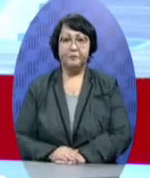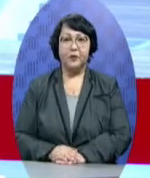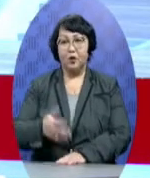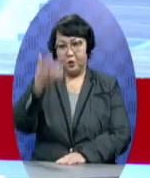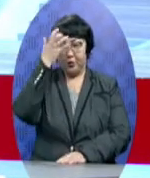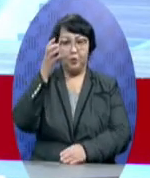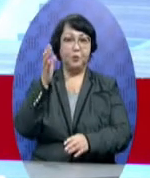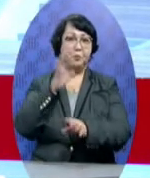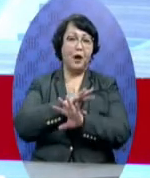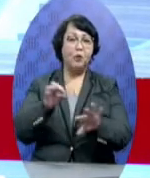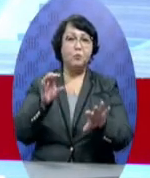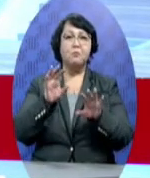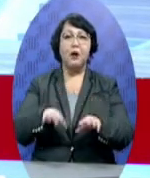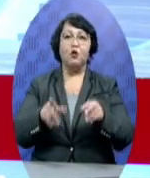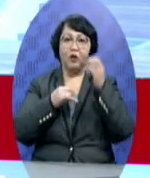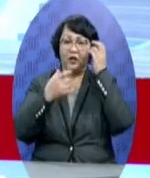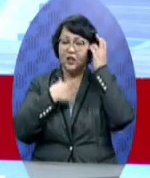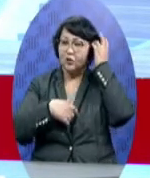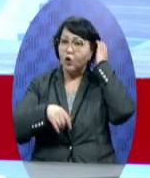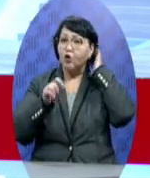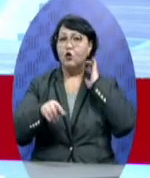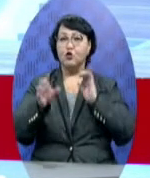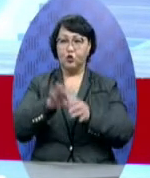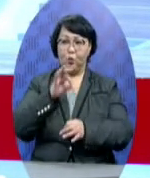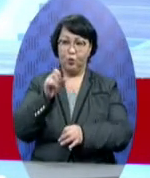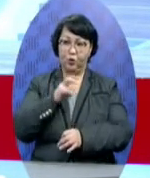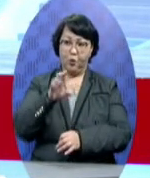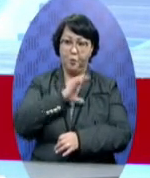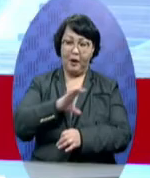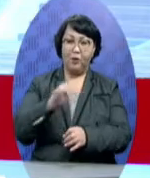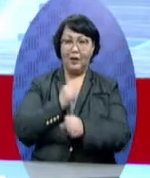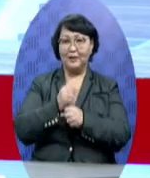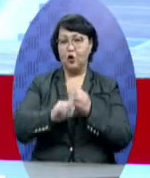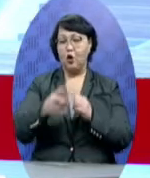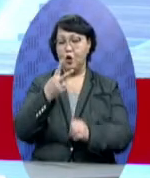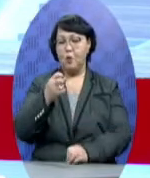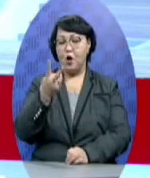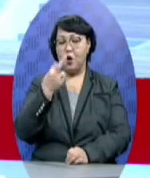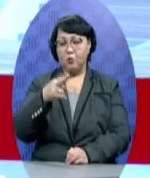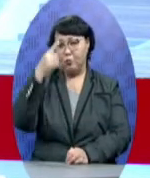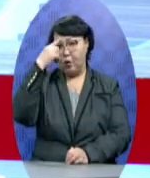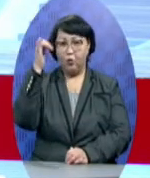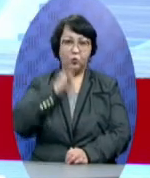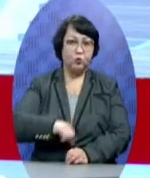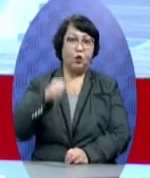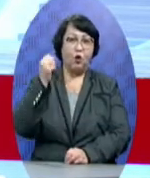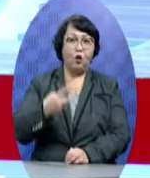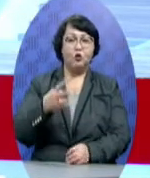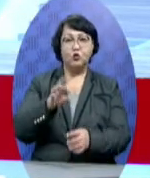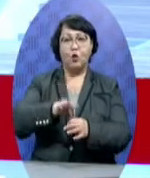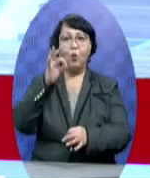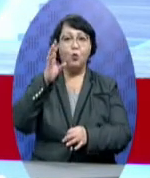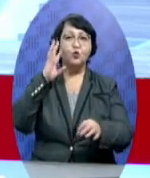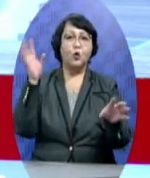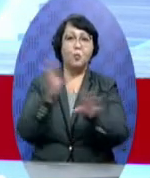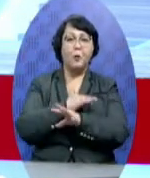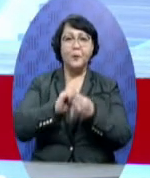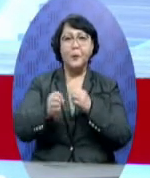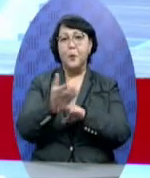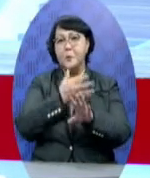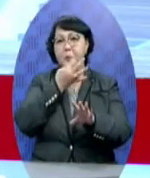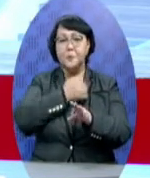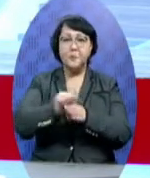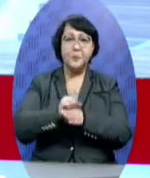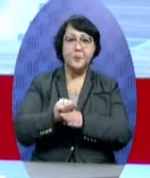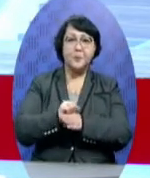Төрийн байгуулалтын байнгын хорооны гишүүд өнөөдөр сонгуулийн ерөнхий хороонд ажиллаа. 2020 онд Монгол улс 2 сонгуулийг зохион байгуулна. Сонгуулийн жилийн бэлтгэл ажил